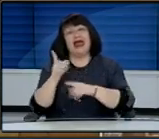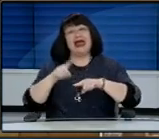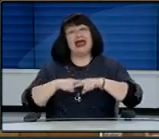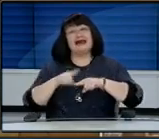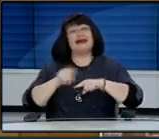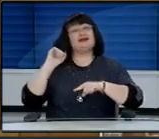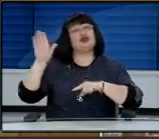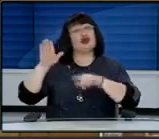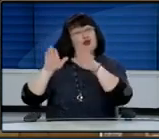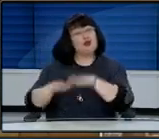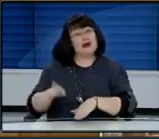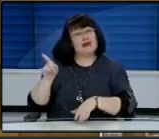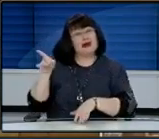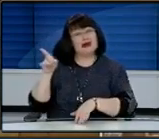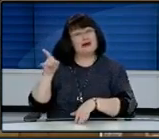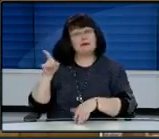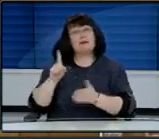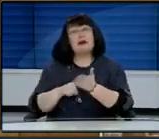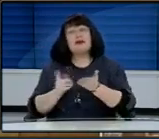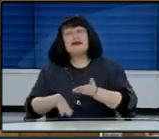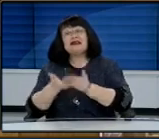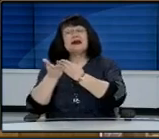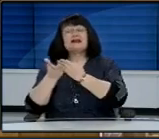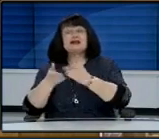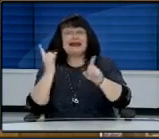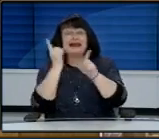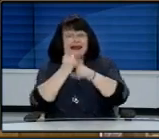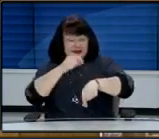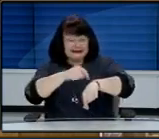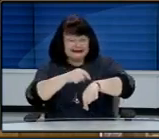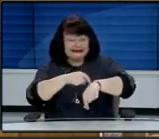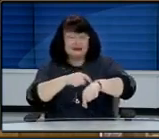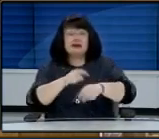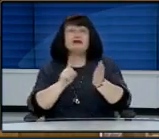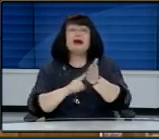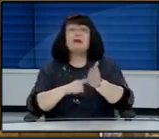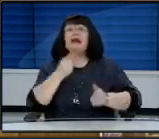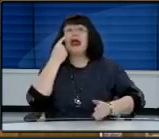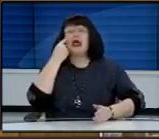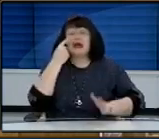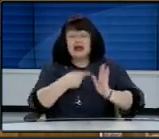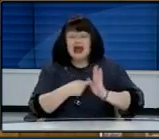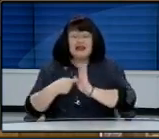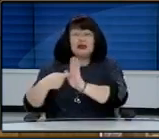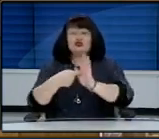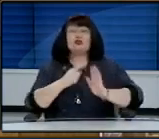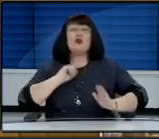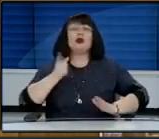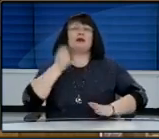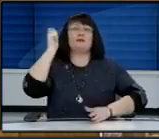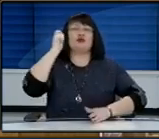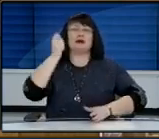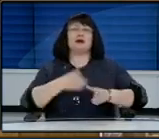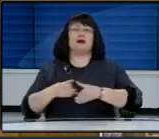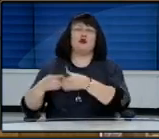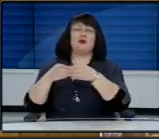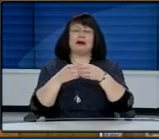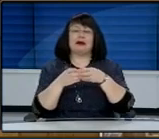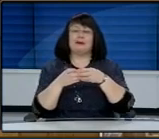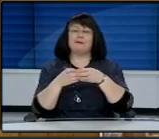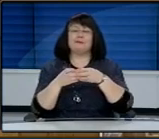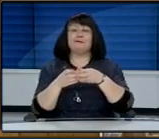Ειδικά σε τέτοιες στιγμές καλούμαστε να απαντήσουμε όλες τις πολιτικές δυνάμεις ποια